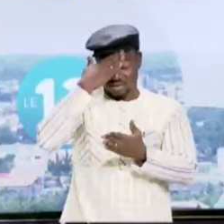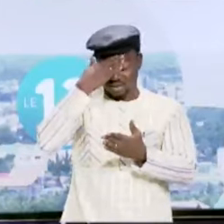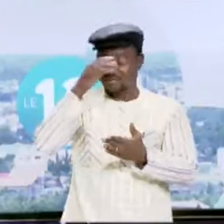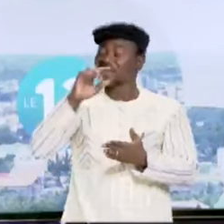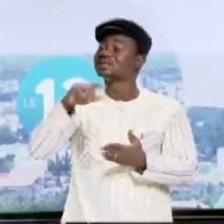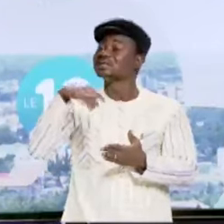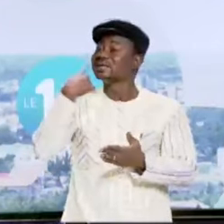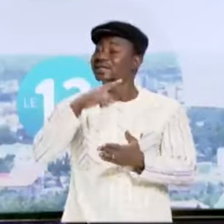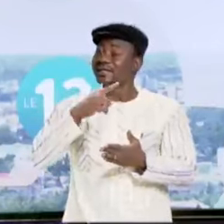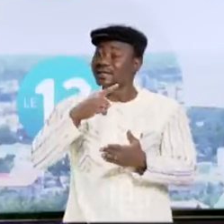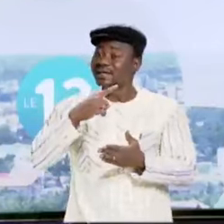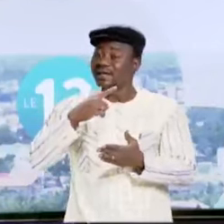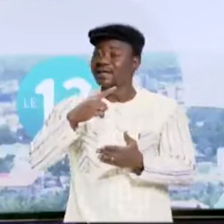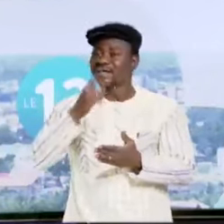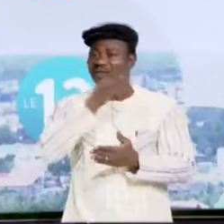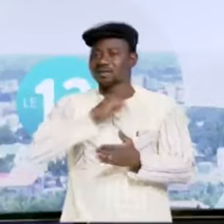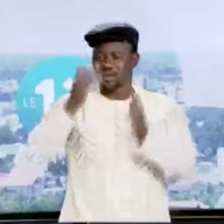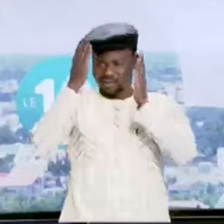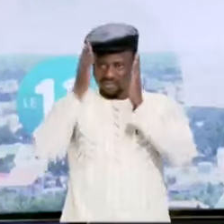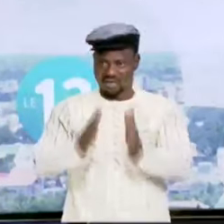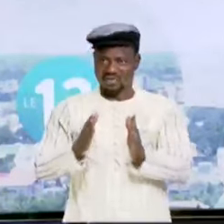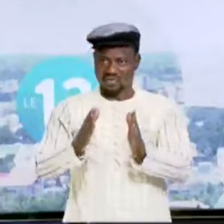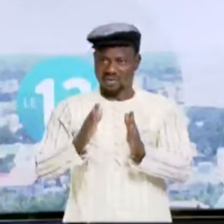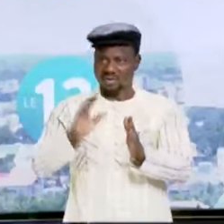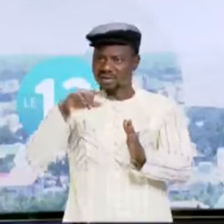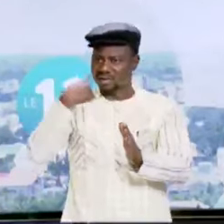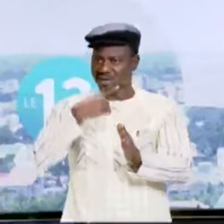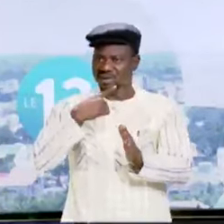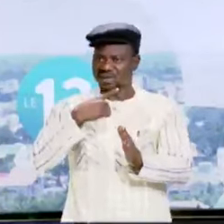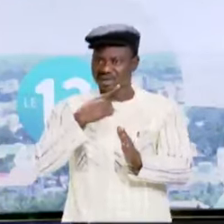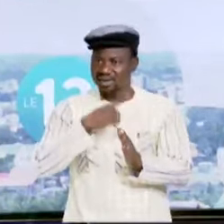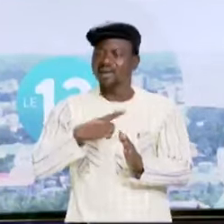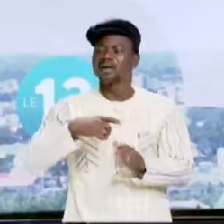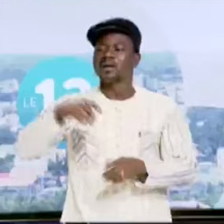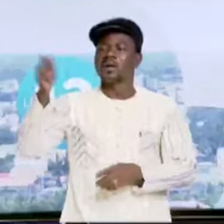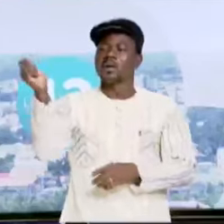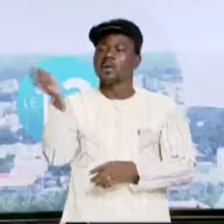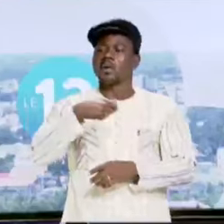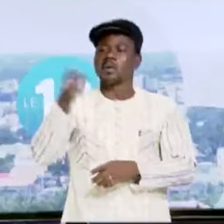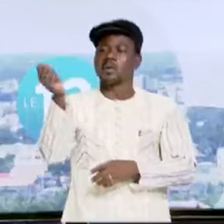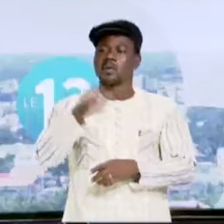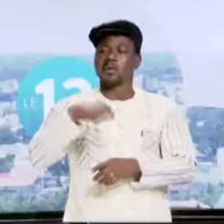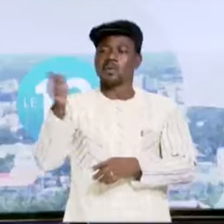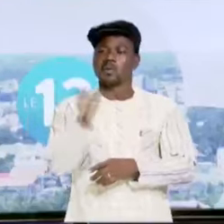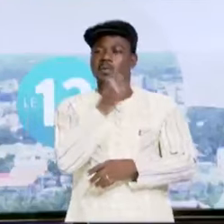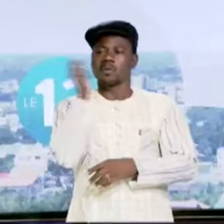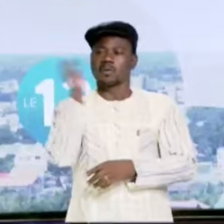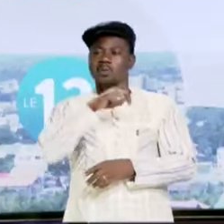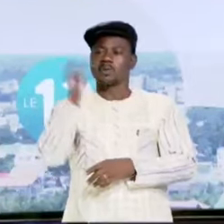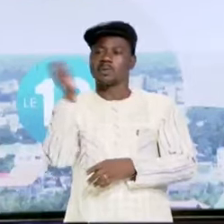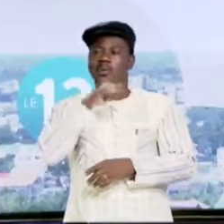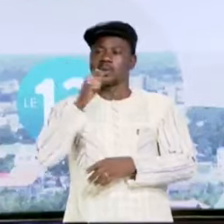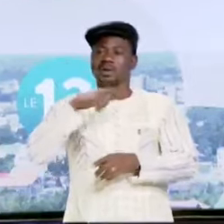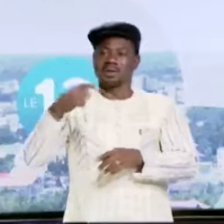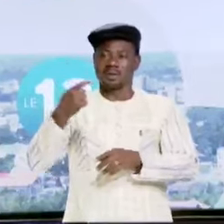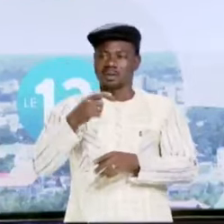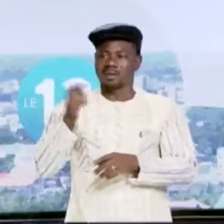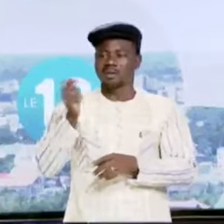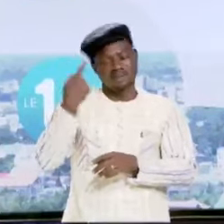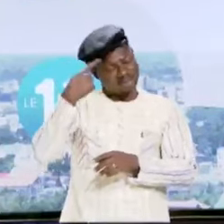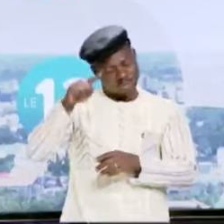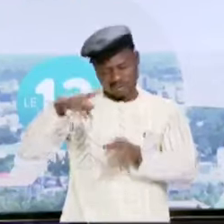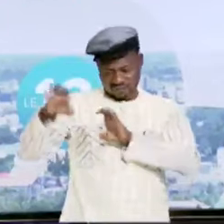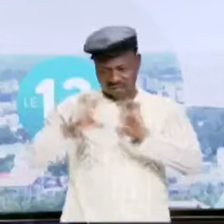quoi l'éventailleur? C'est la personne qui déploie l'éventail. Et lorsqu'on déploie l'éventail, qu'est-ce que c'est pour faire quoi? C'est pour apporter